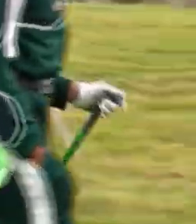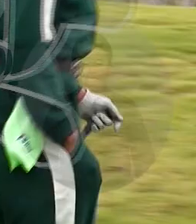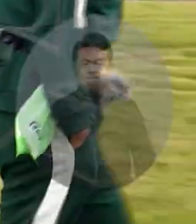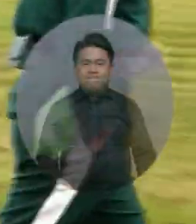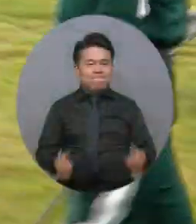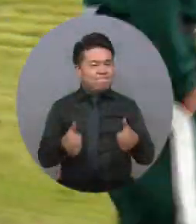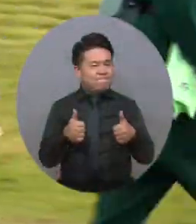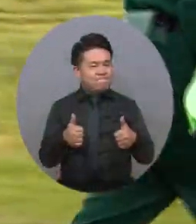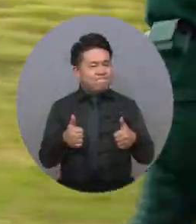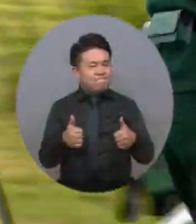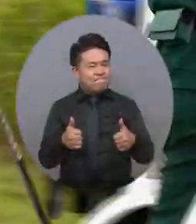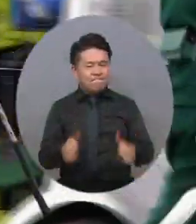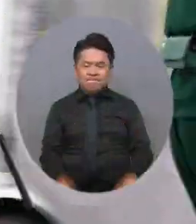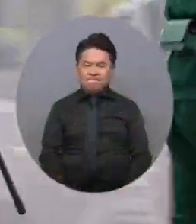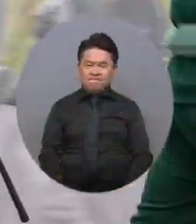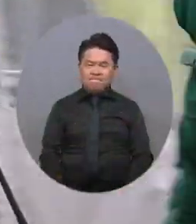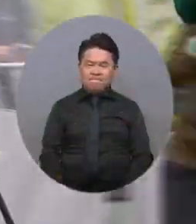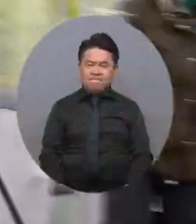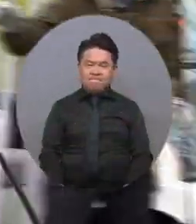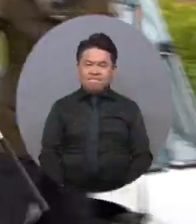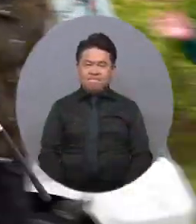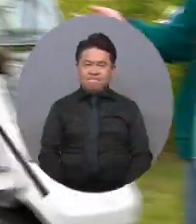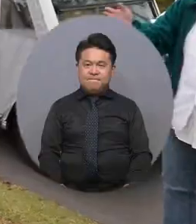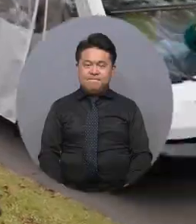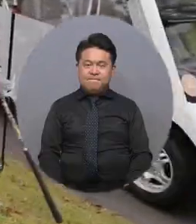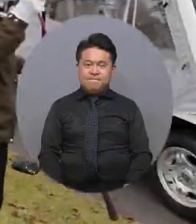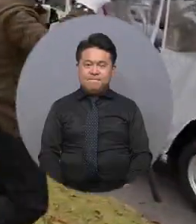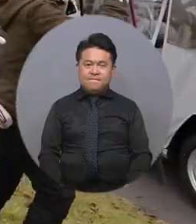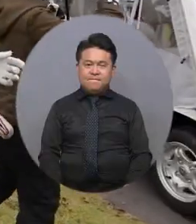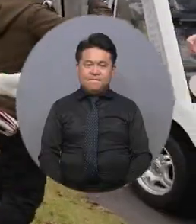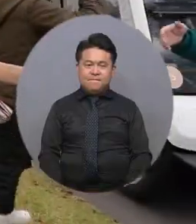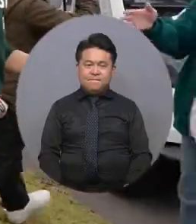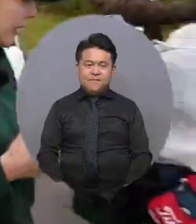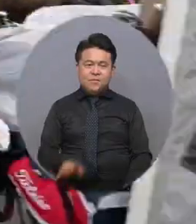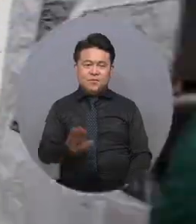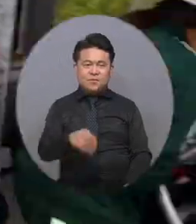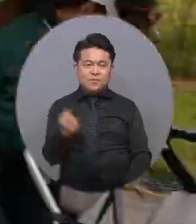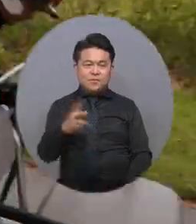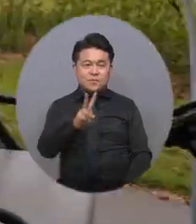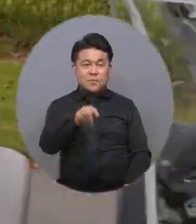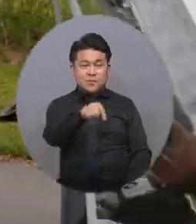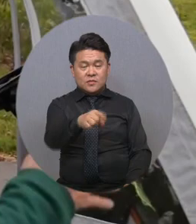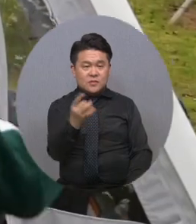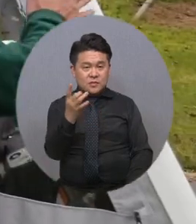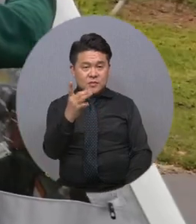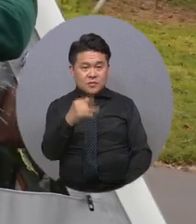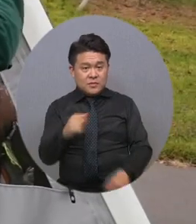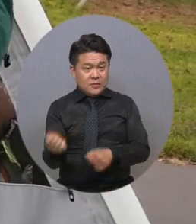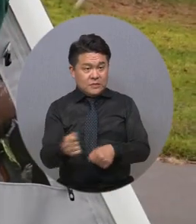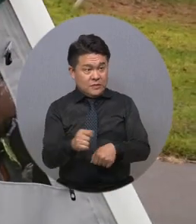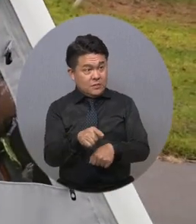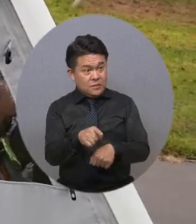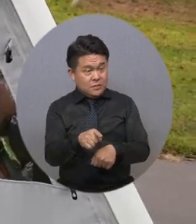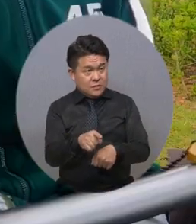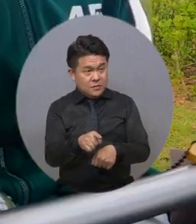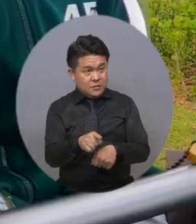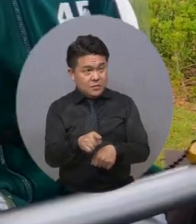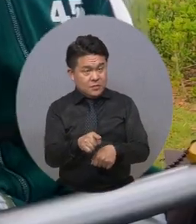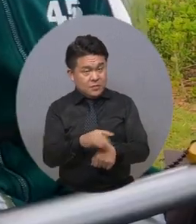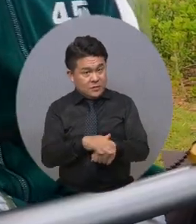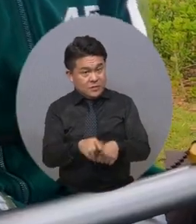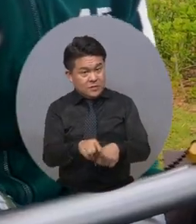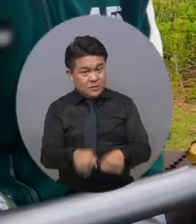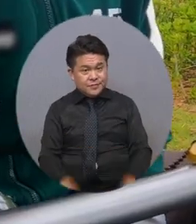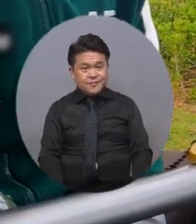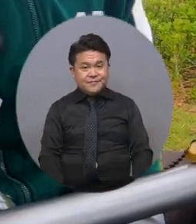그샤! 아 왜냐면 세컨은 우드를 잡아야 돼. 1번님. 우드를 내가 잡는 게 낫겠다. 원래 구질이 페이드예요? 아 저요? 네네. 그때